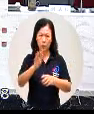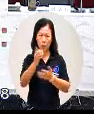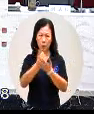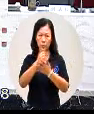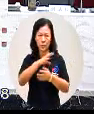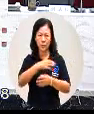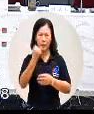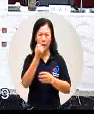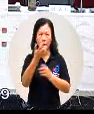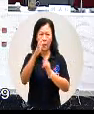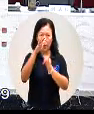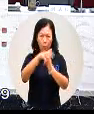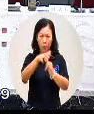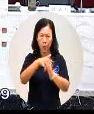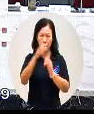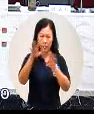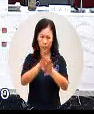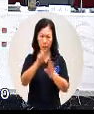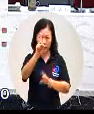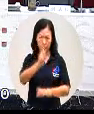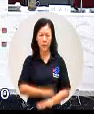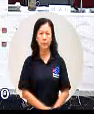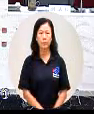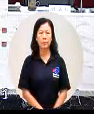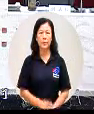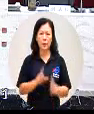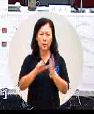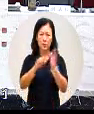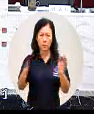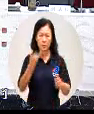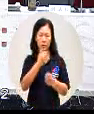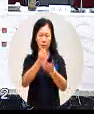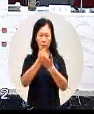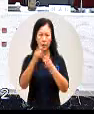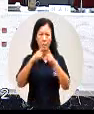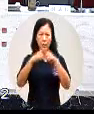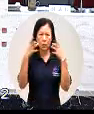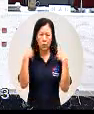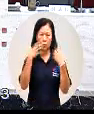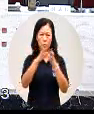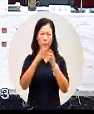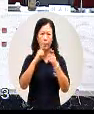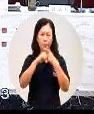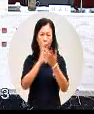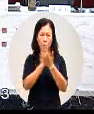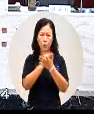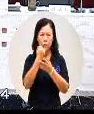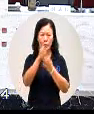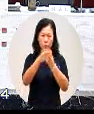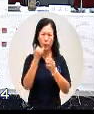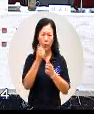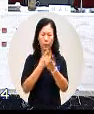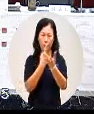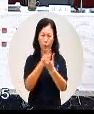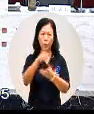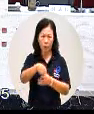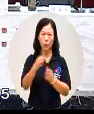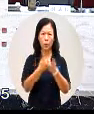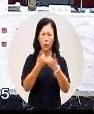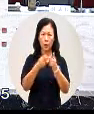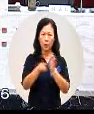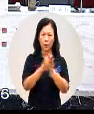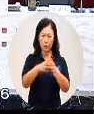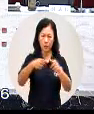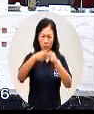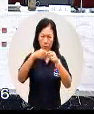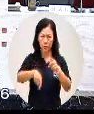一日的哈，请假期间由主任秘书朱永聪代表列席贵会第一